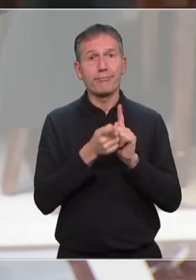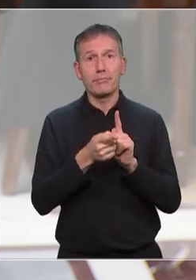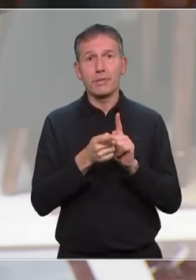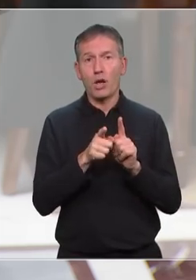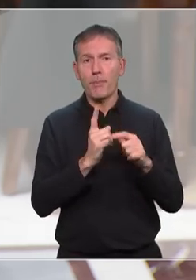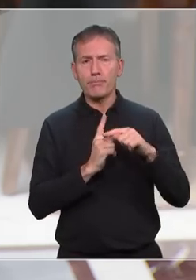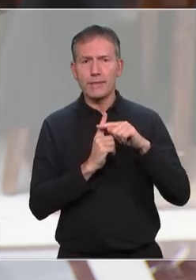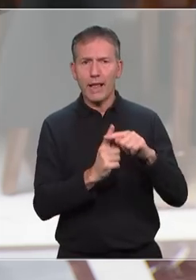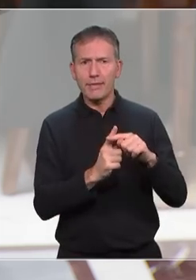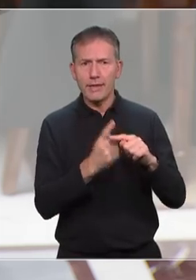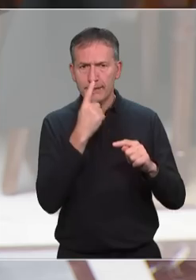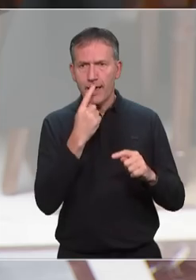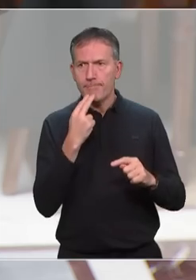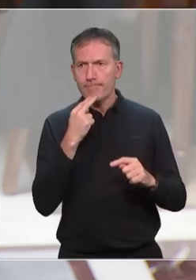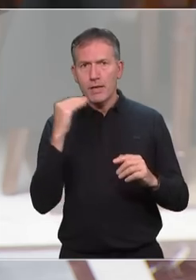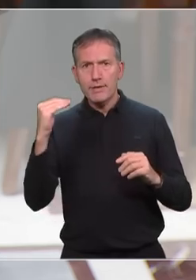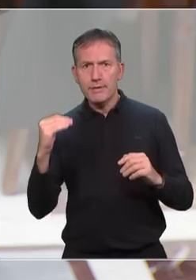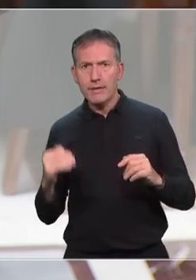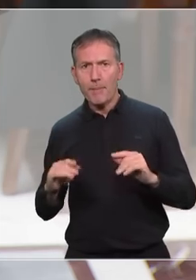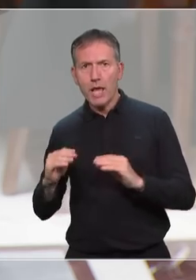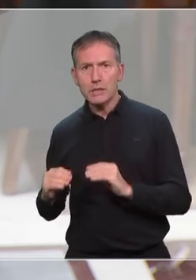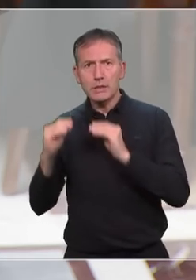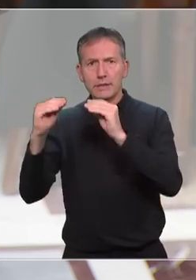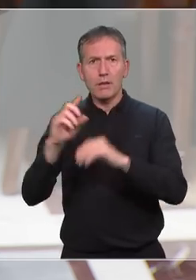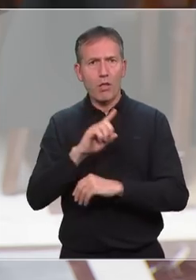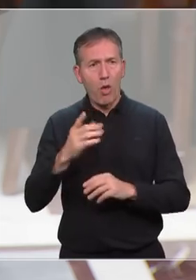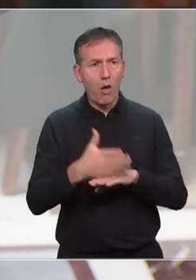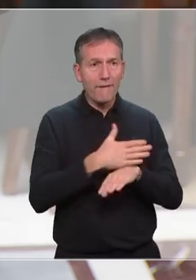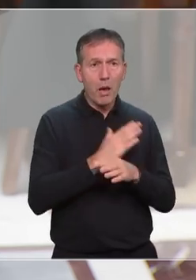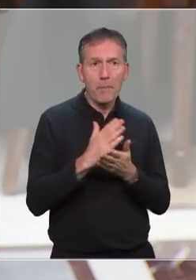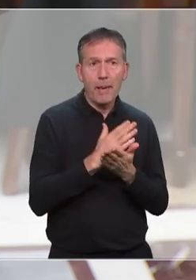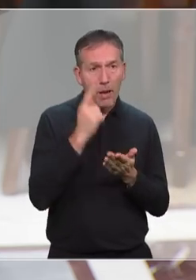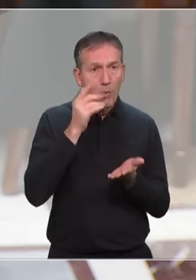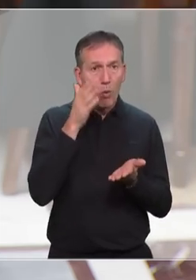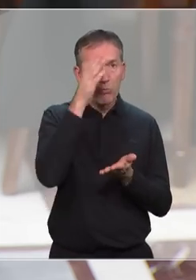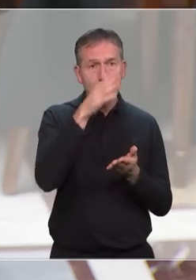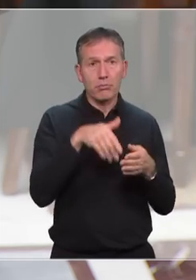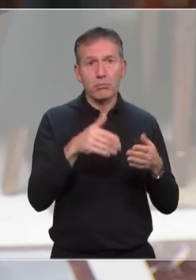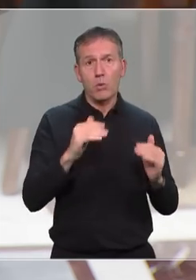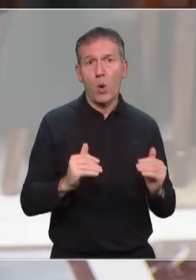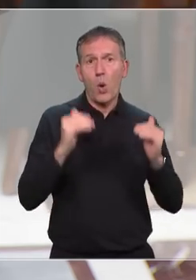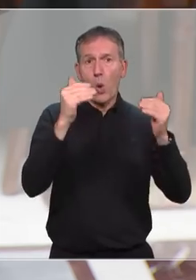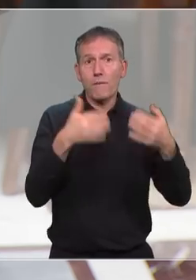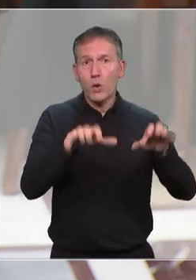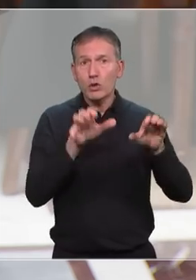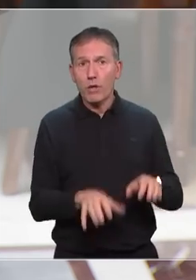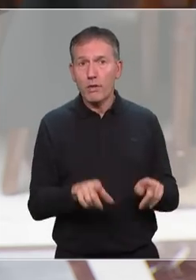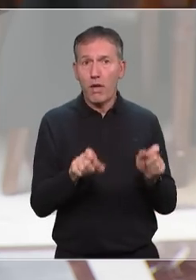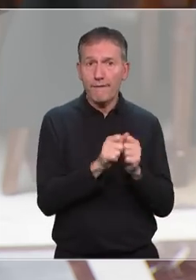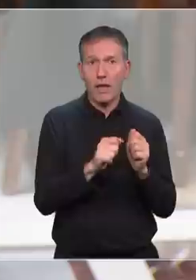sur l'optimisation d'un classement de sortie, mais de se préparer à une carrière dans la haute administration, dans une logique